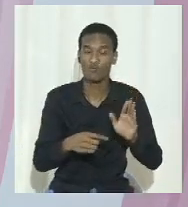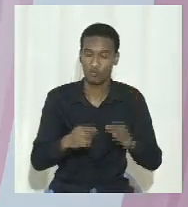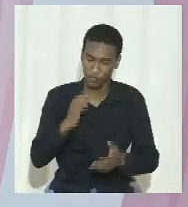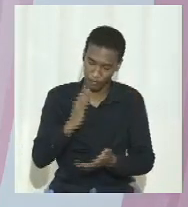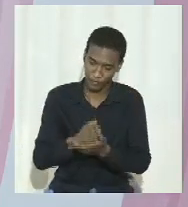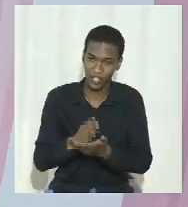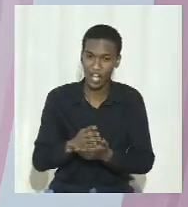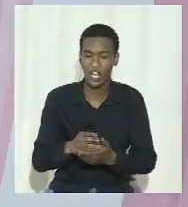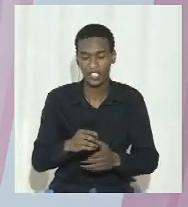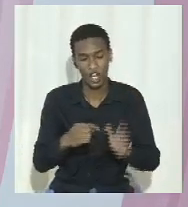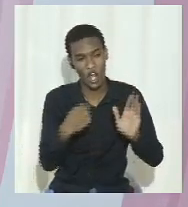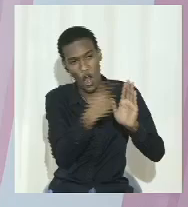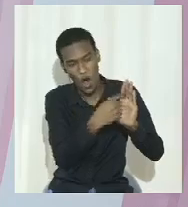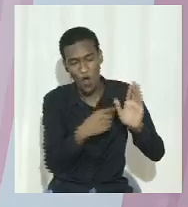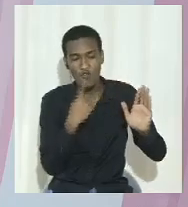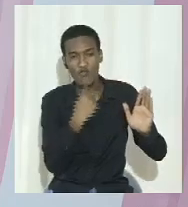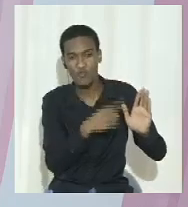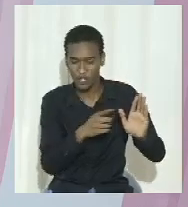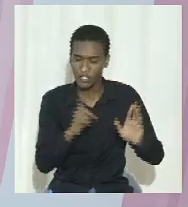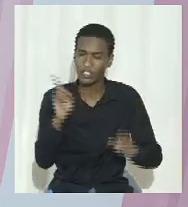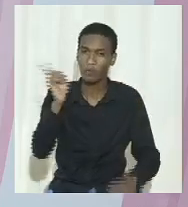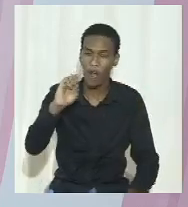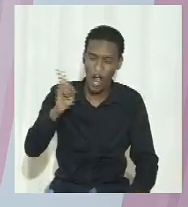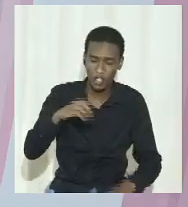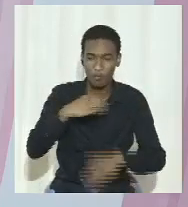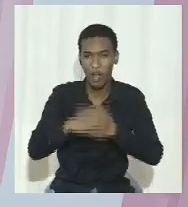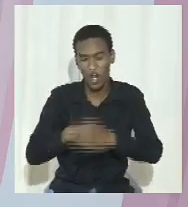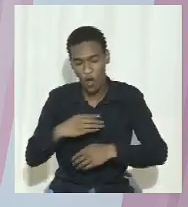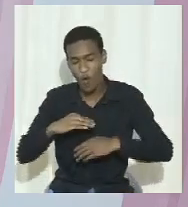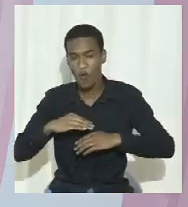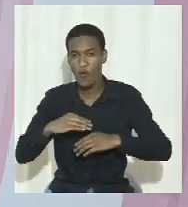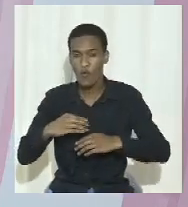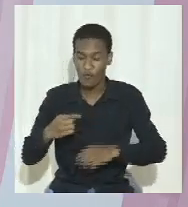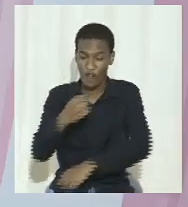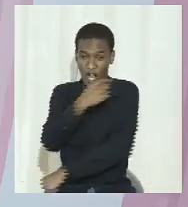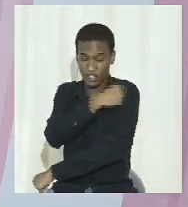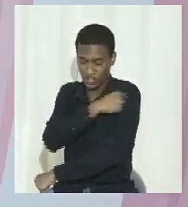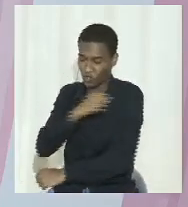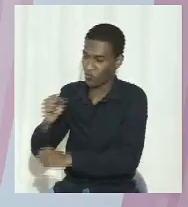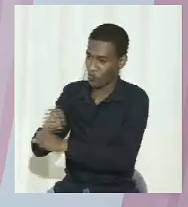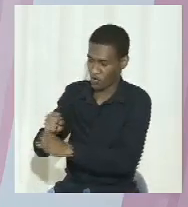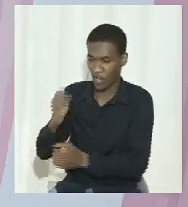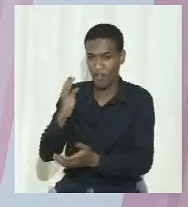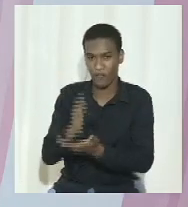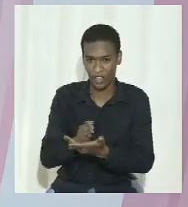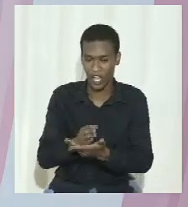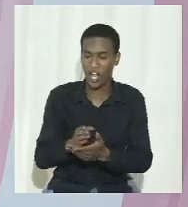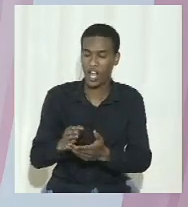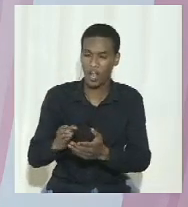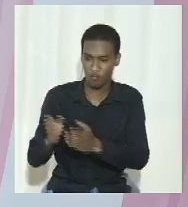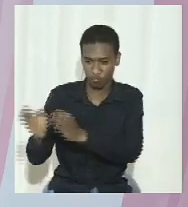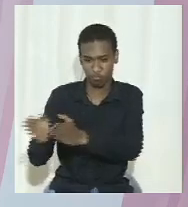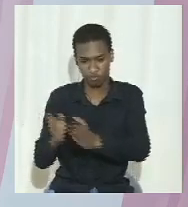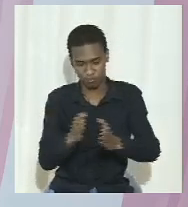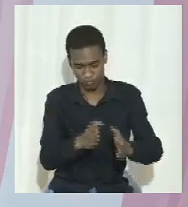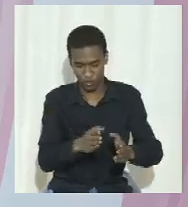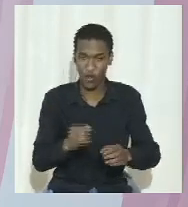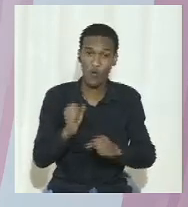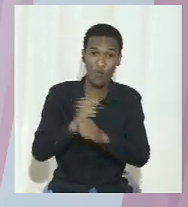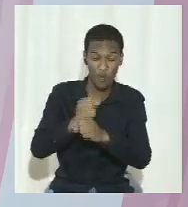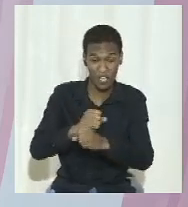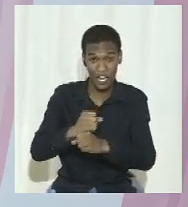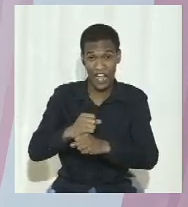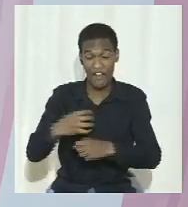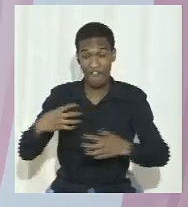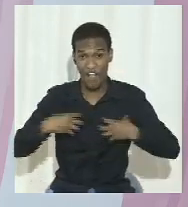voamarin'ny fikambanambe raisam-pirenena na ny OMS izany a, dia tsy mbola maro ireo andrana natao mahakasika ny vehivavy bevoka